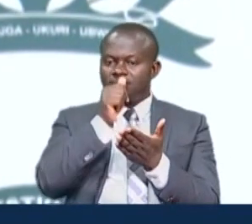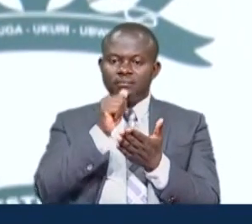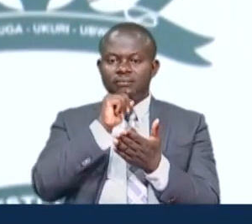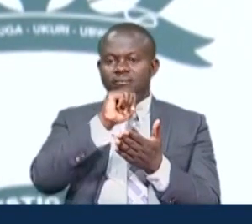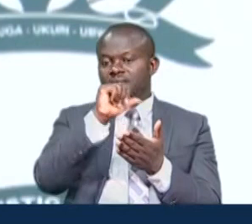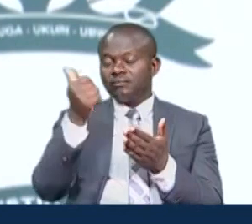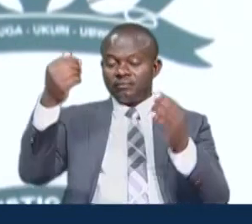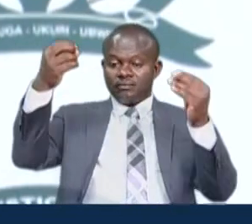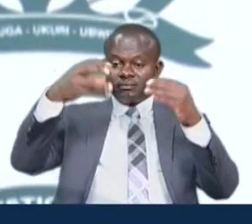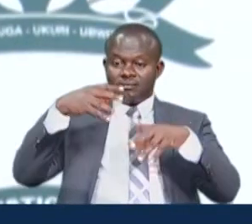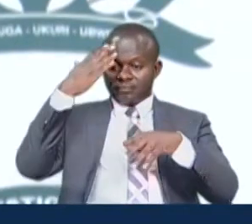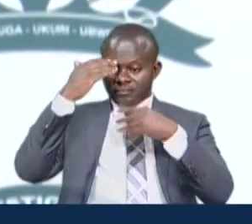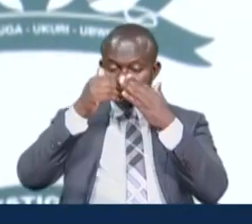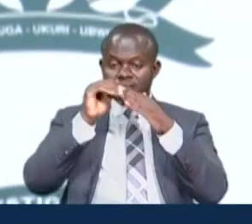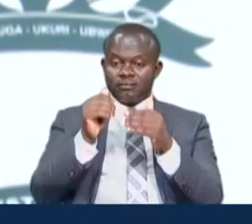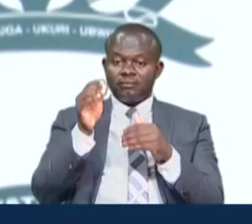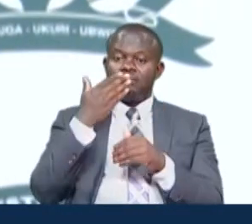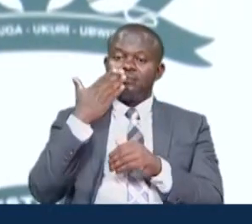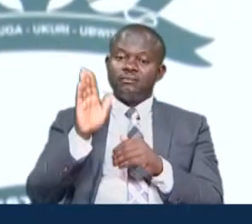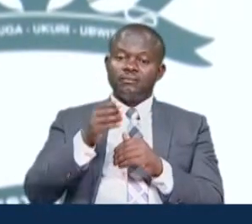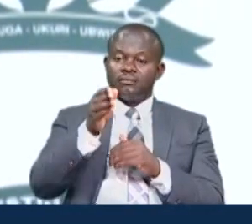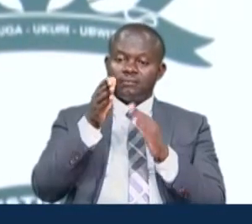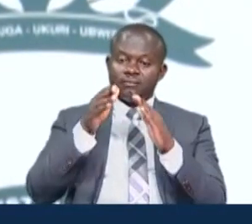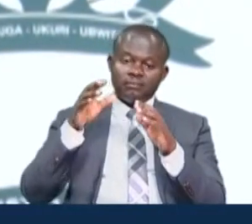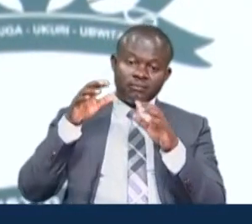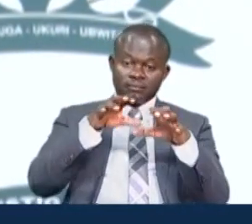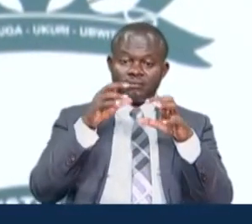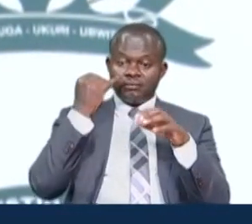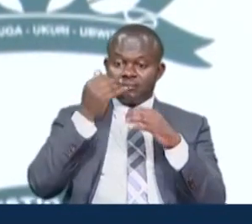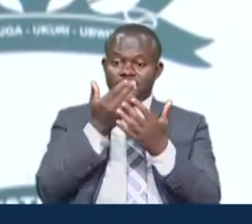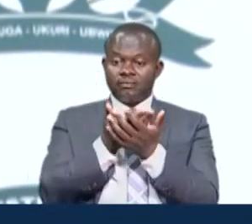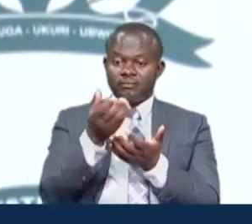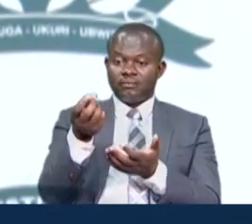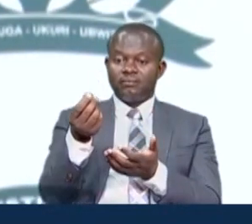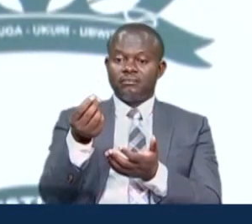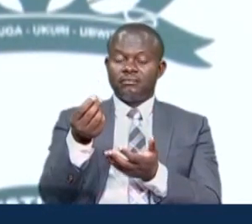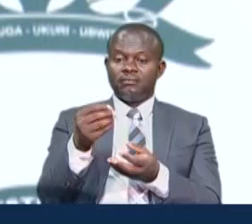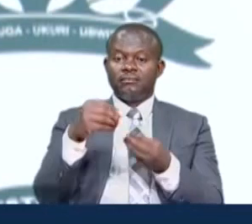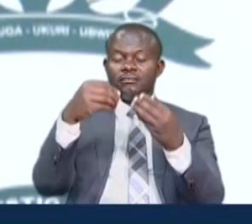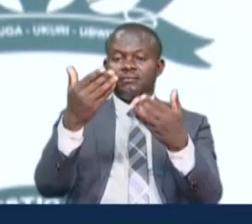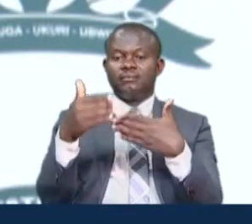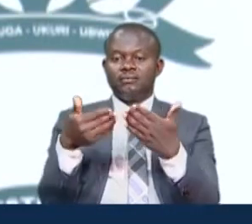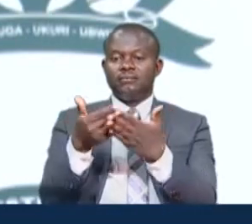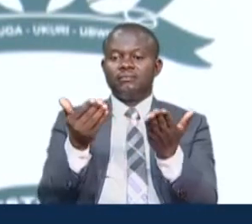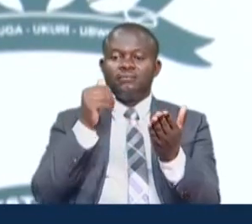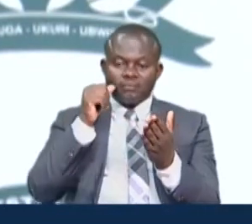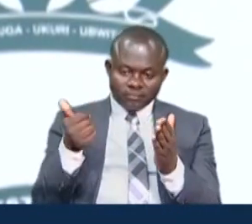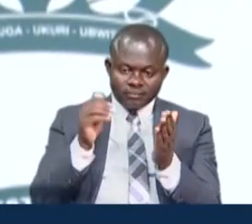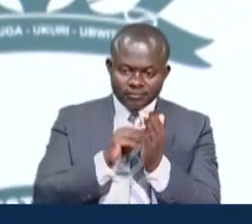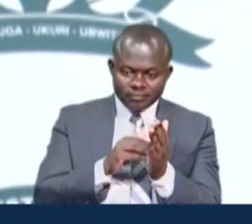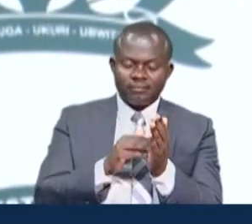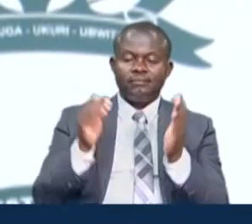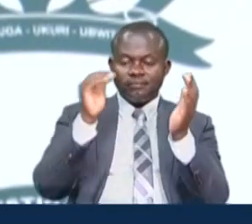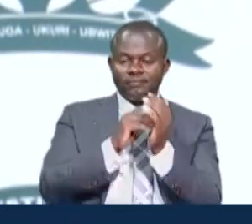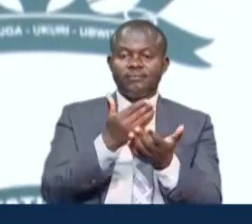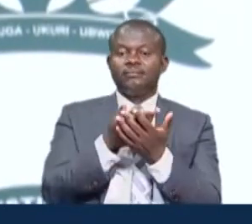biba bizagaragara kuko ikibi cy'uriya muntu ukangisha gusebanya iyo umwatsa yakwatsa amafaranga ukayamuha neja zakwa kandi ndetse